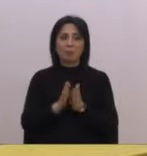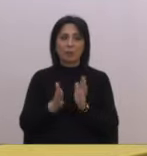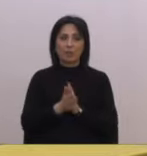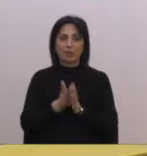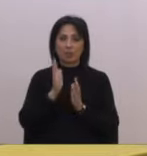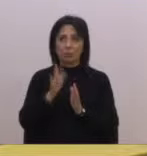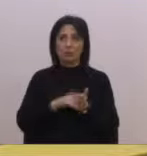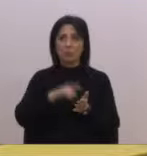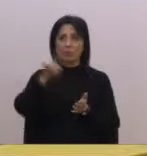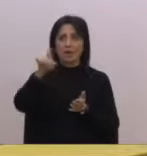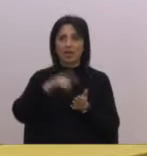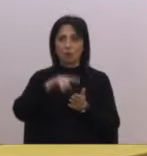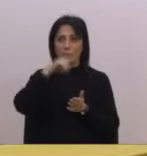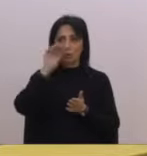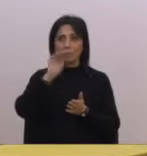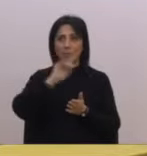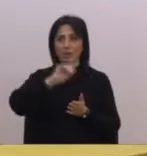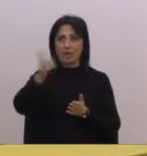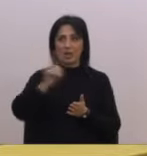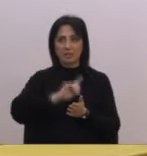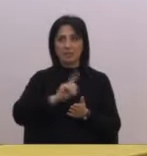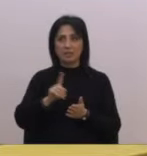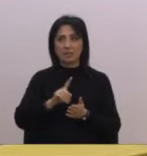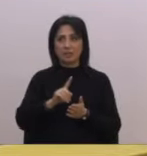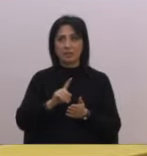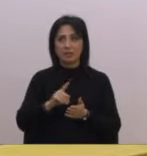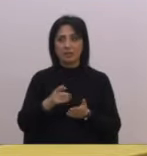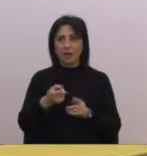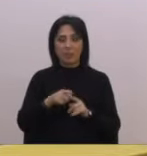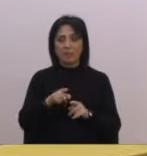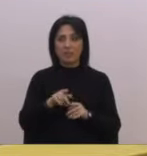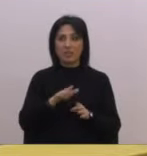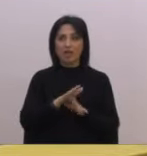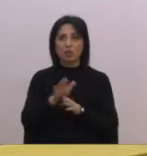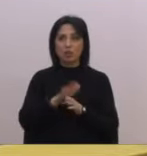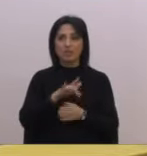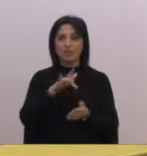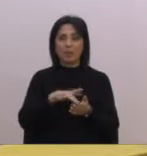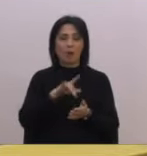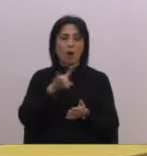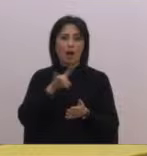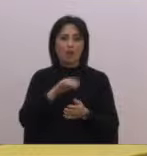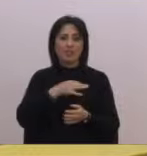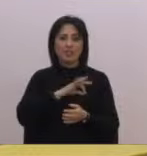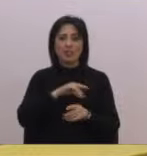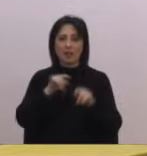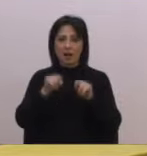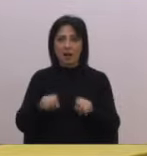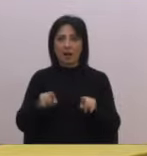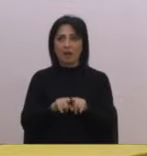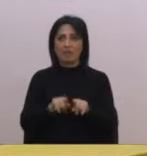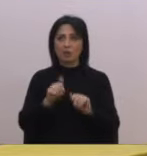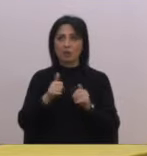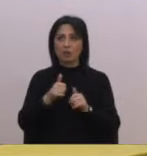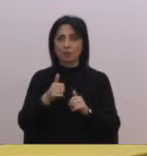იქნებოდა ფრენა რუსეთის ფედერაციასთან და ანუ ამას ასრულებს სამოქალაქო ავიაციის სააგენტო. აქაც